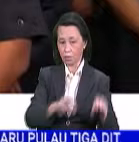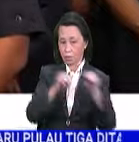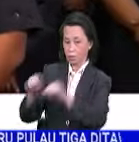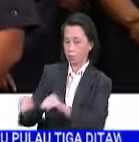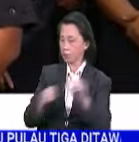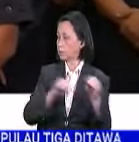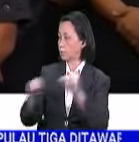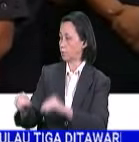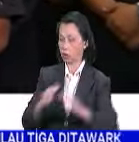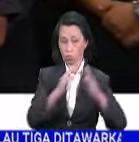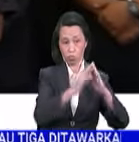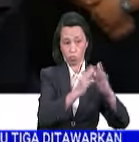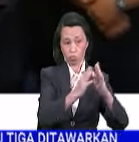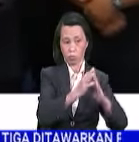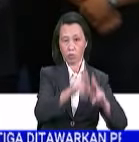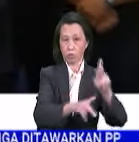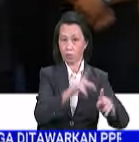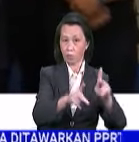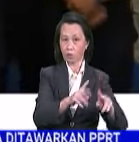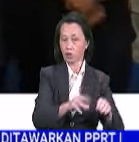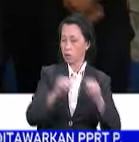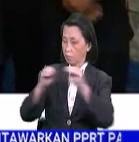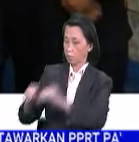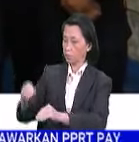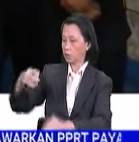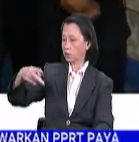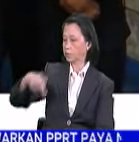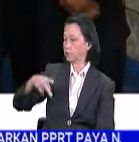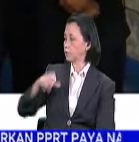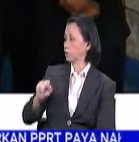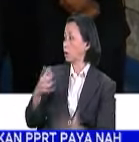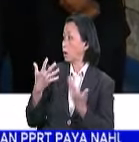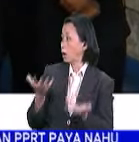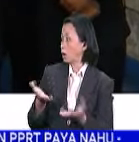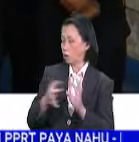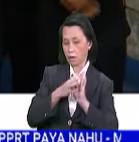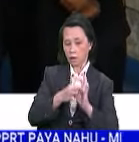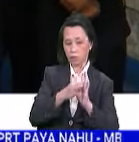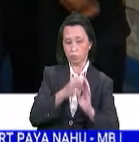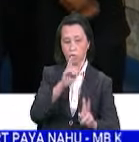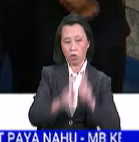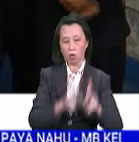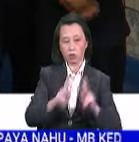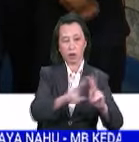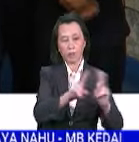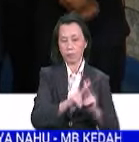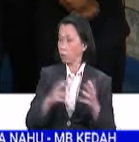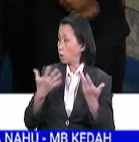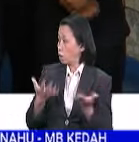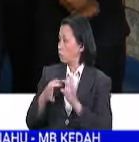pembinaan daripada rumah penduduk ke PPS sendiri, bagaimana dengan kerjasama penduduk terlibat?